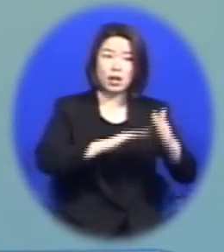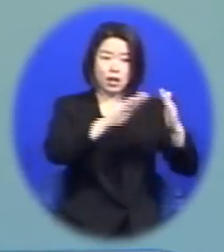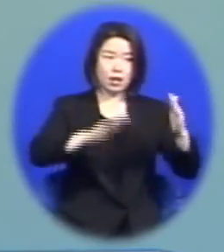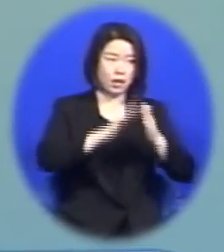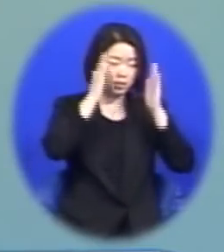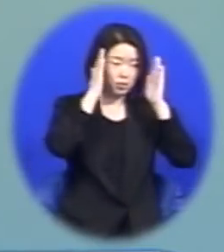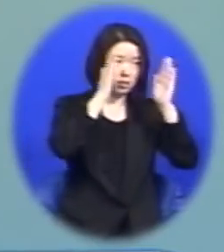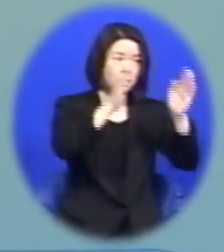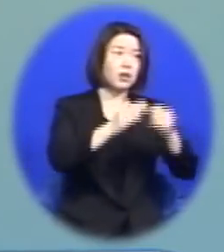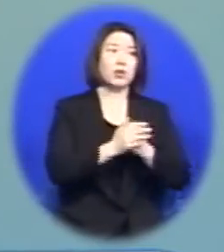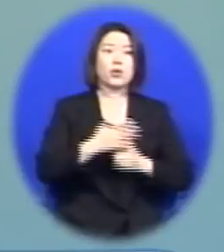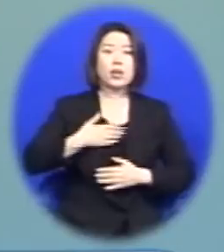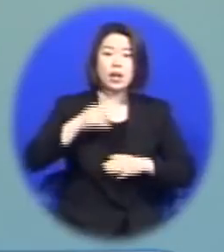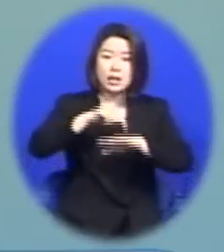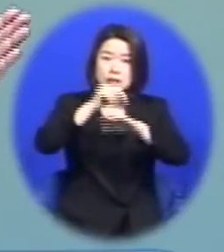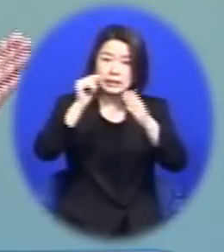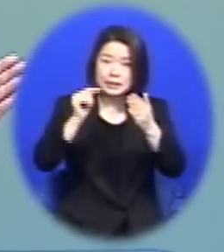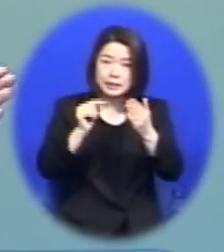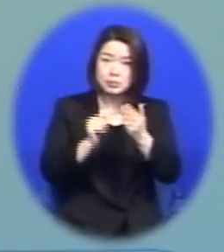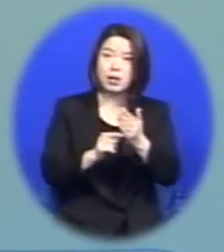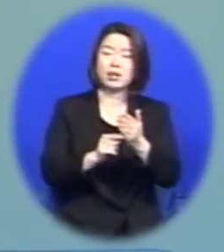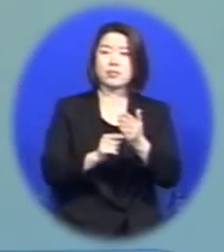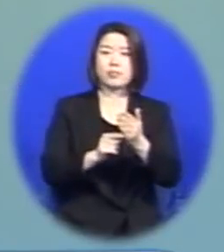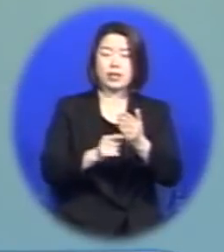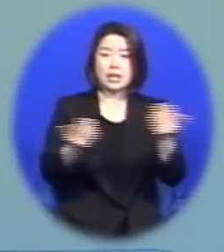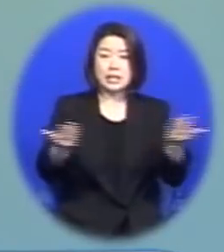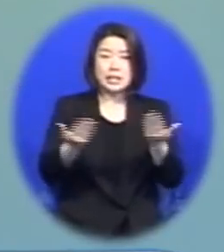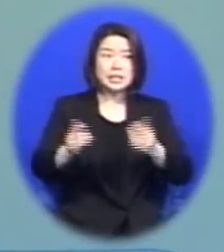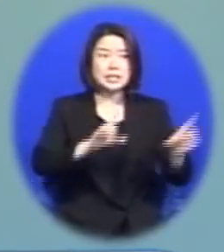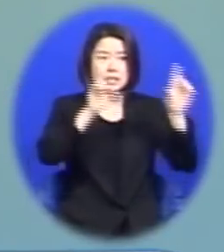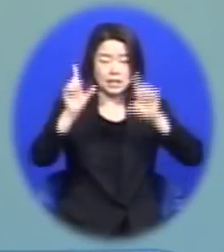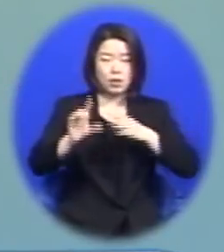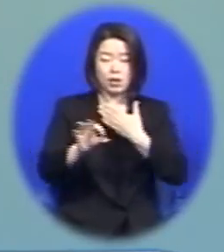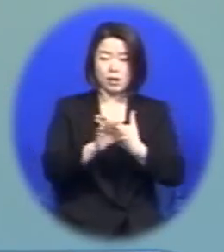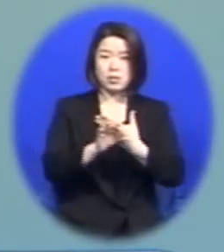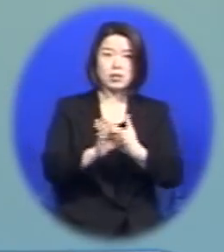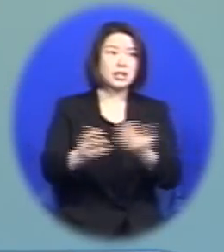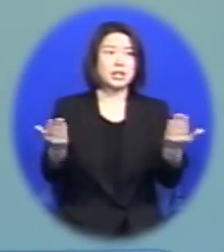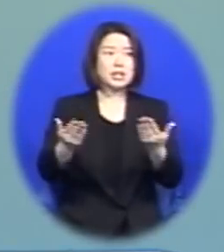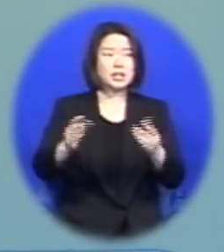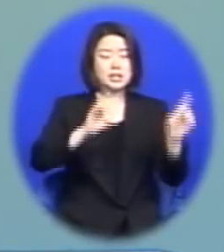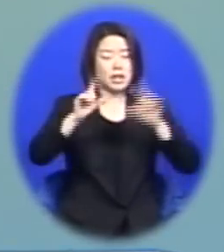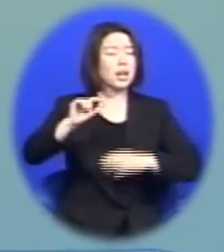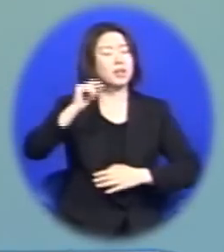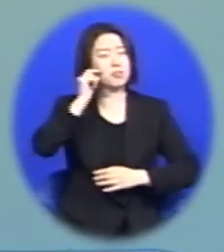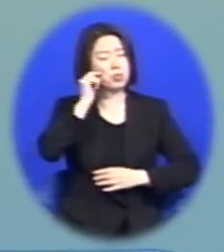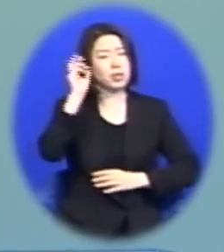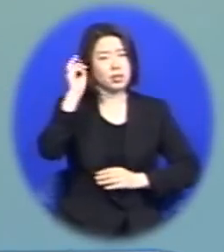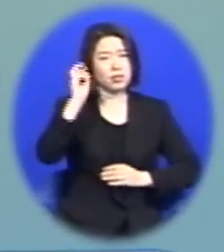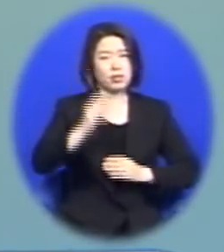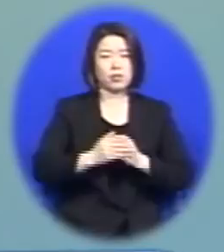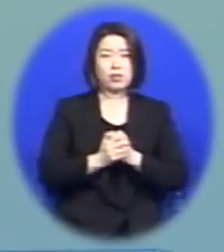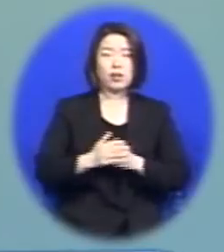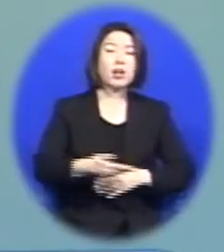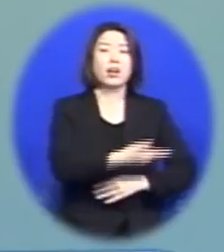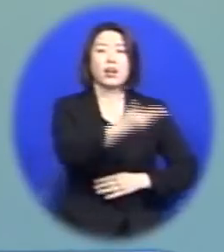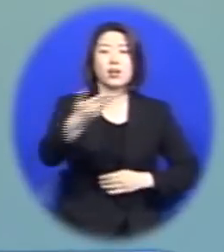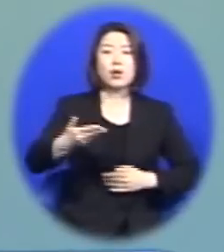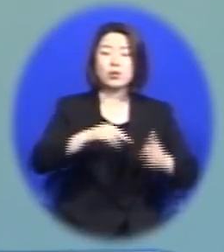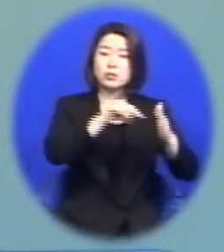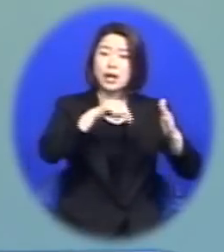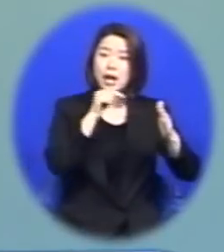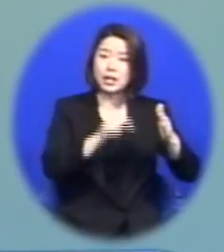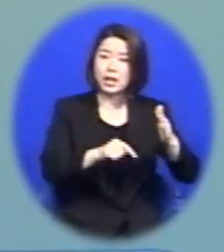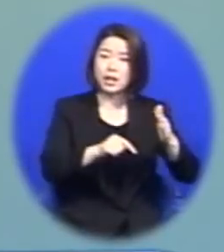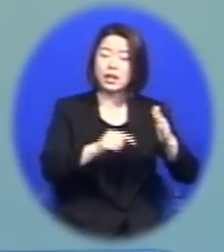가지고 있는 그 마음으로 직장생활을 하면 아마 직장 정말 못 하실 거예요 여러분 안에 나 여러분의